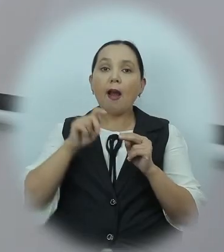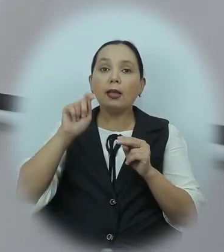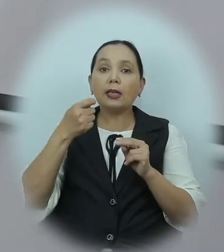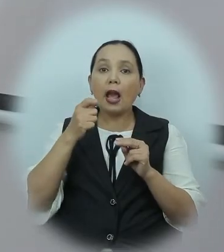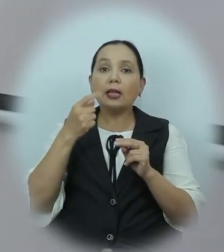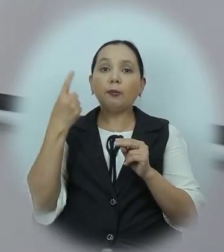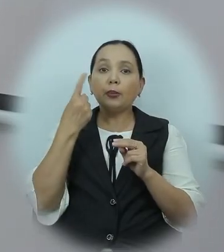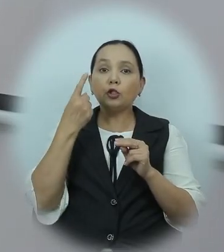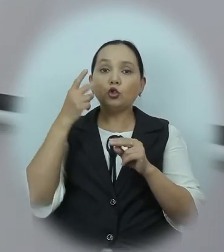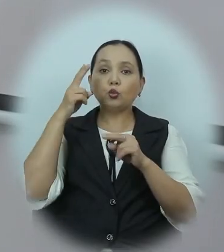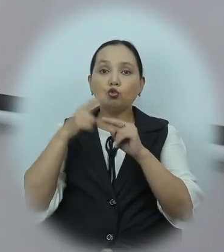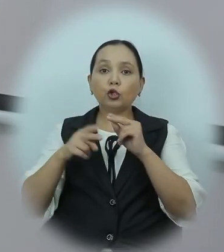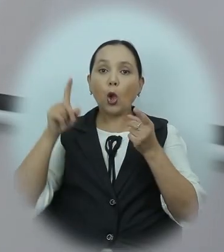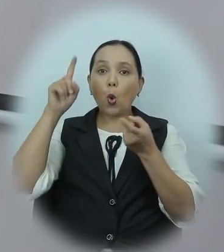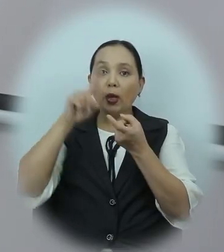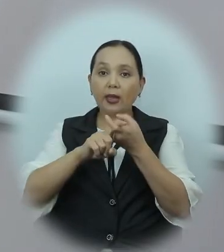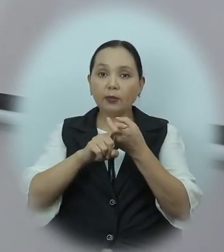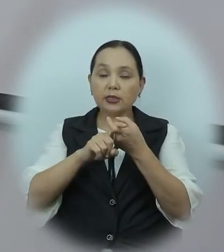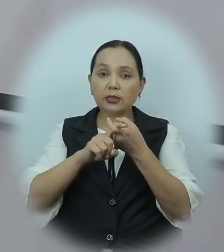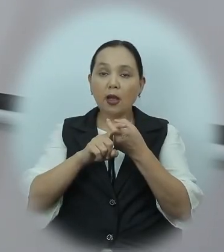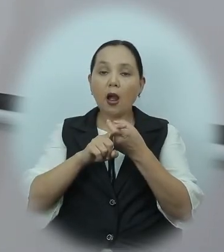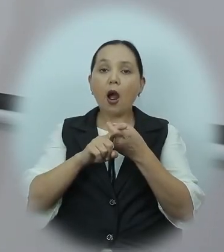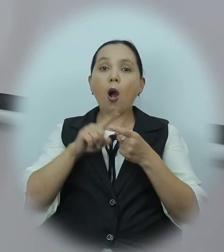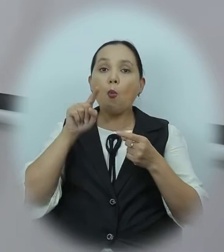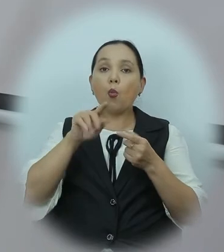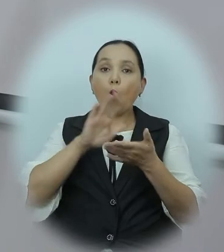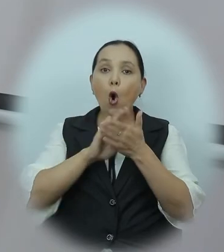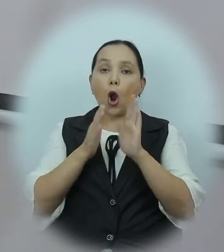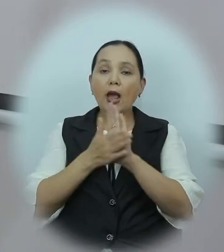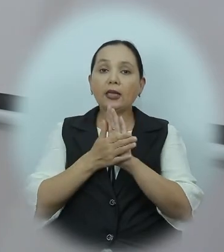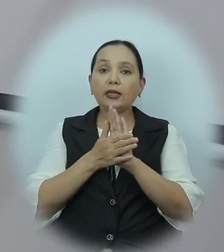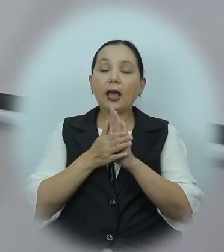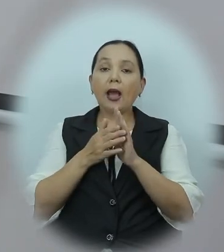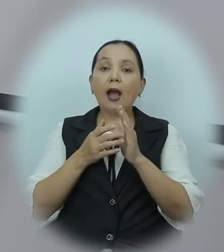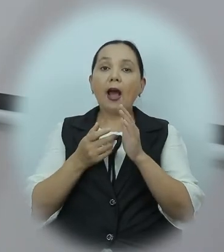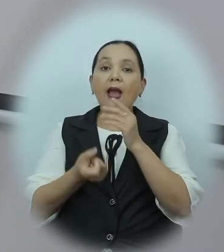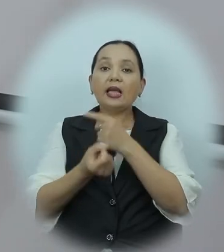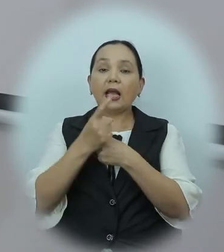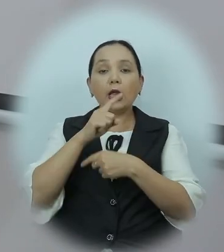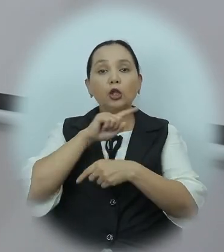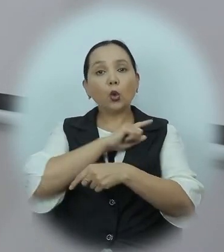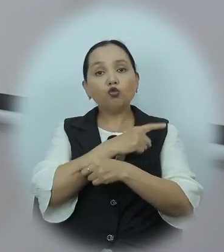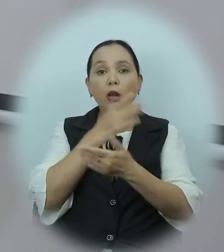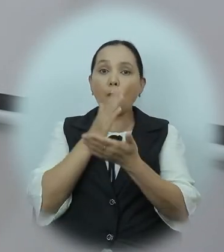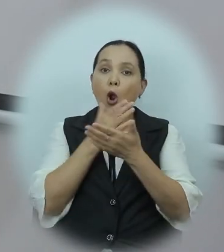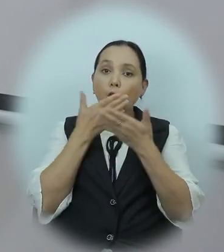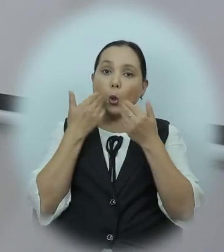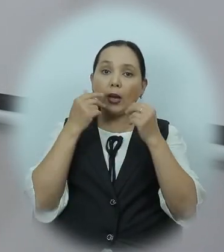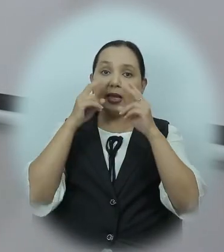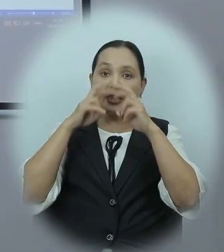kalitning birinchi uchiga ulaymiz. Bu holatda tarmoqdan kelayotgan kuchlanish bor yo'qligi